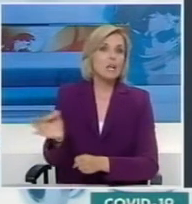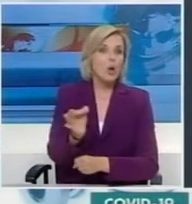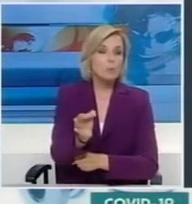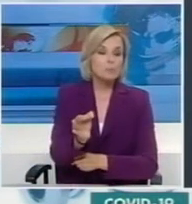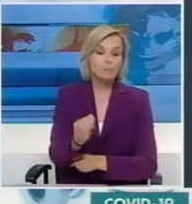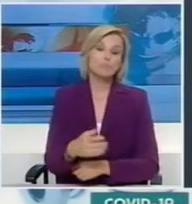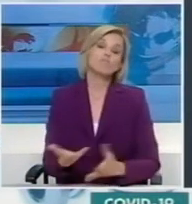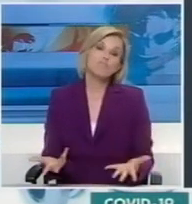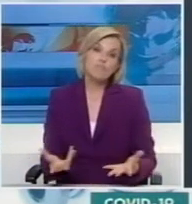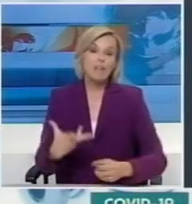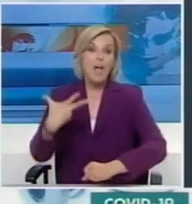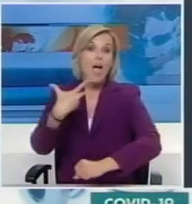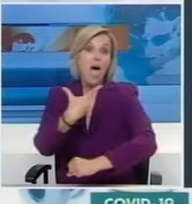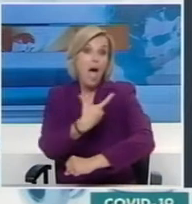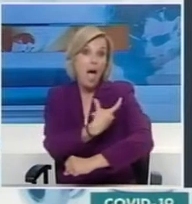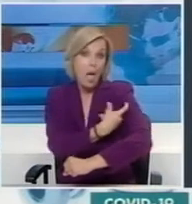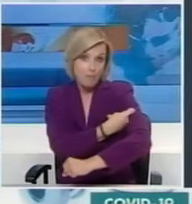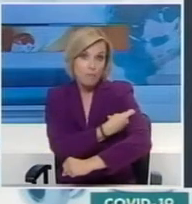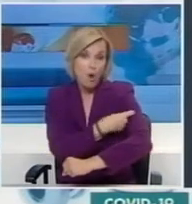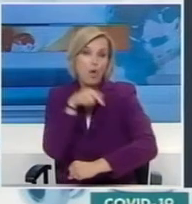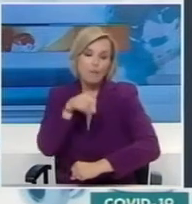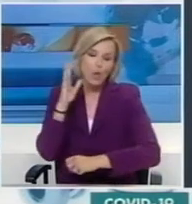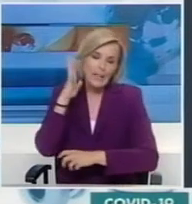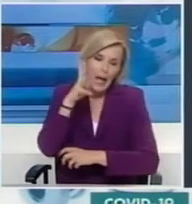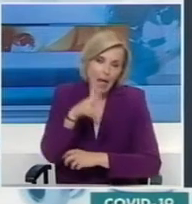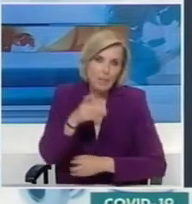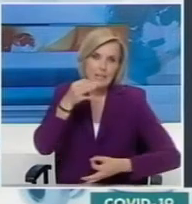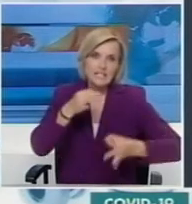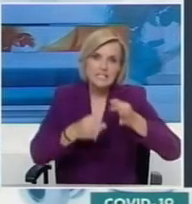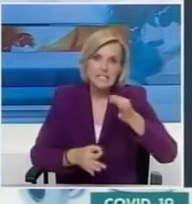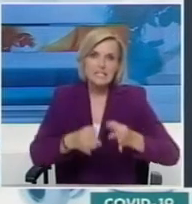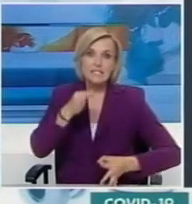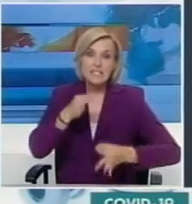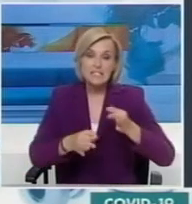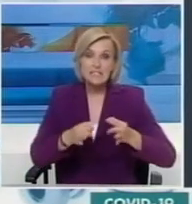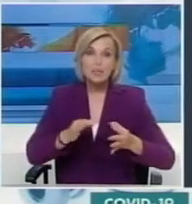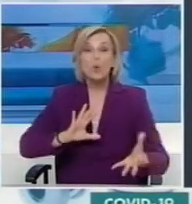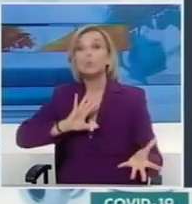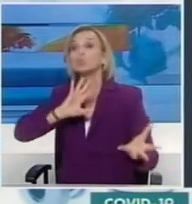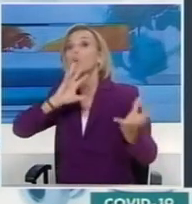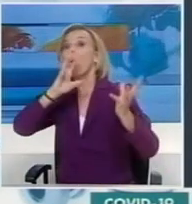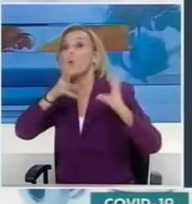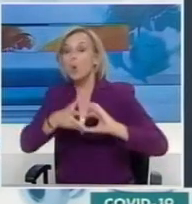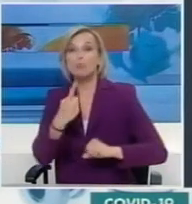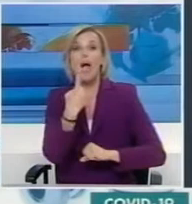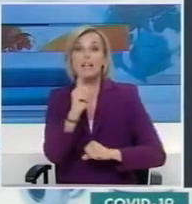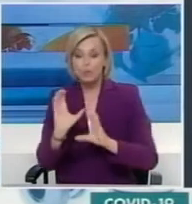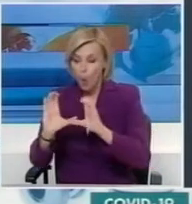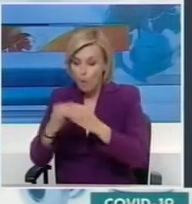εμβόλια είναι στο προσκήνιο της καθημερινής συζήτησης, με περισσότερες από 100 ομάδες σε όλο τον κόσμο να έχουν